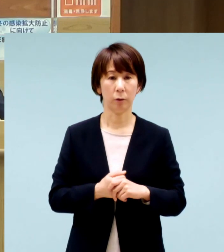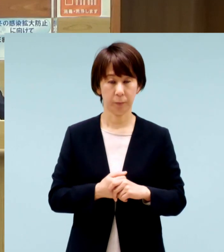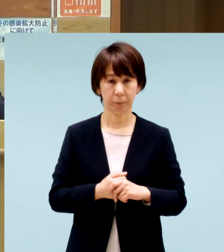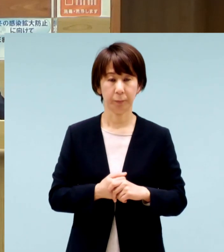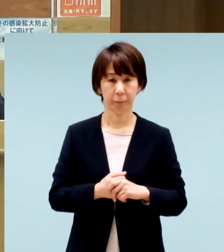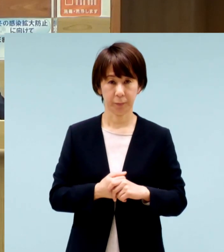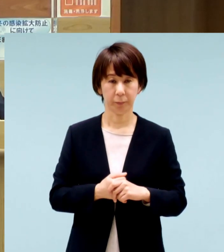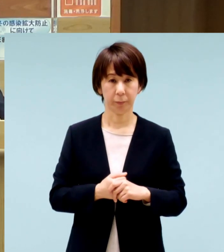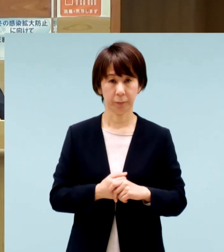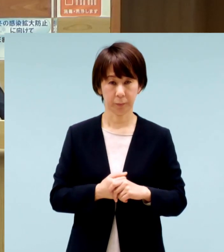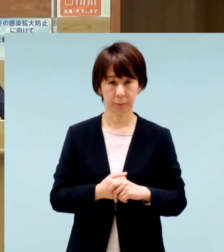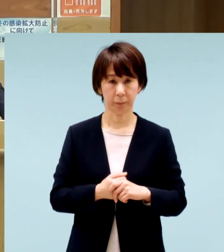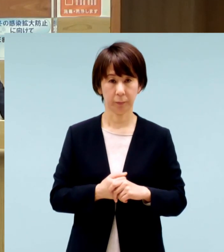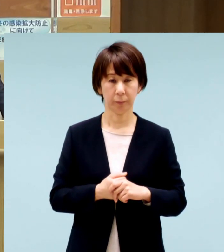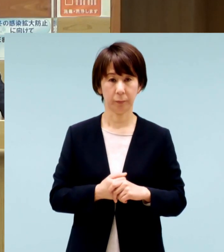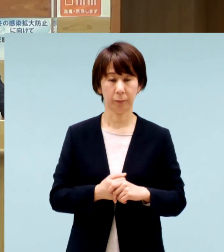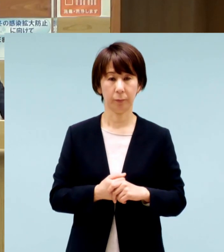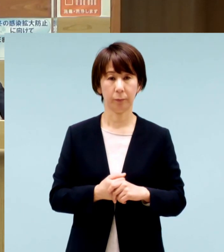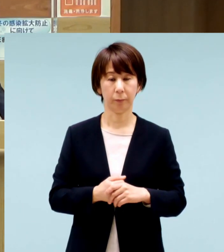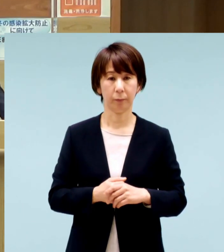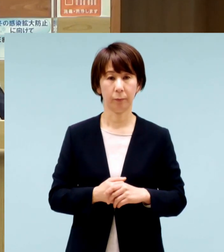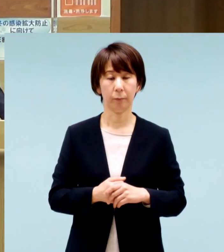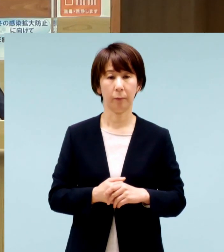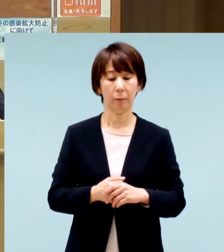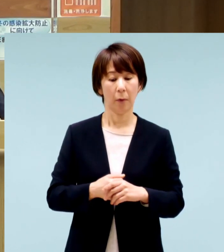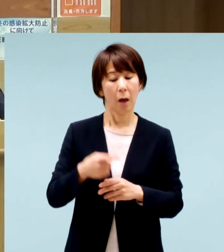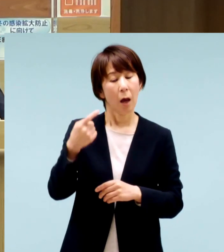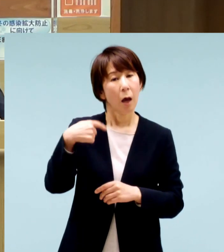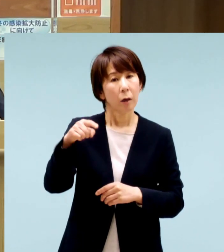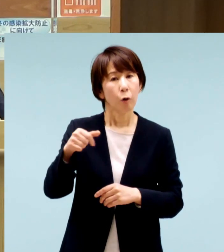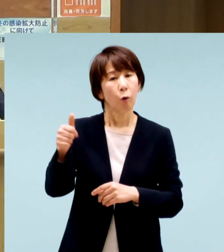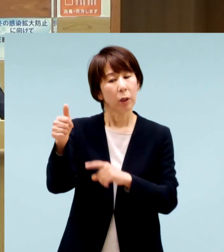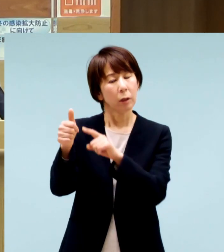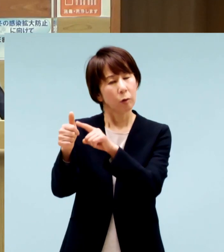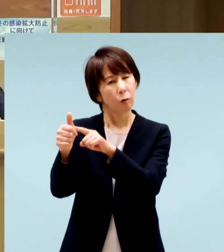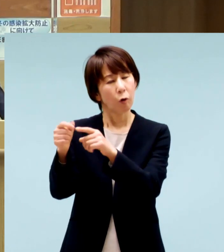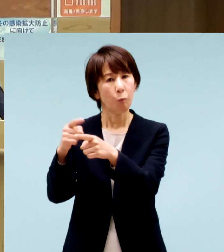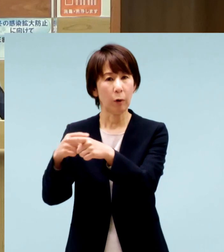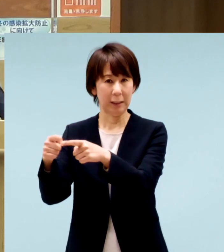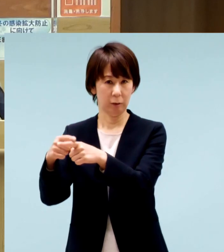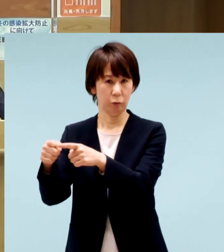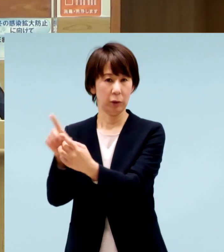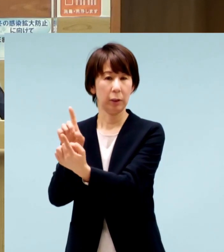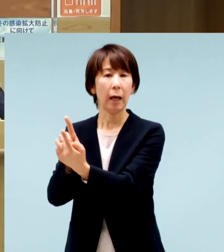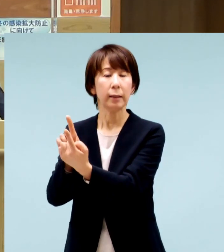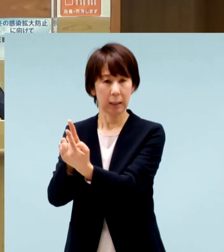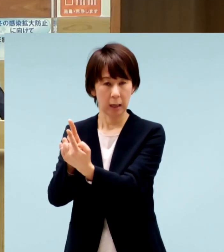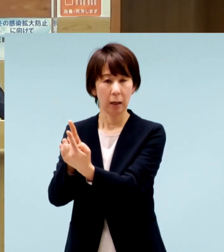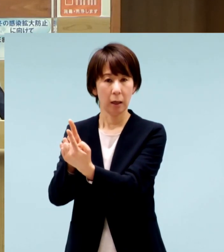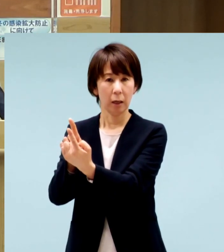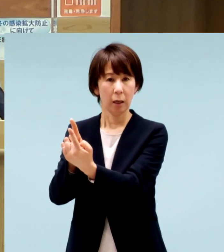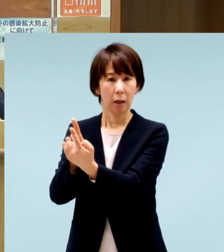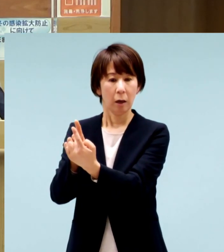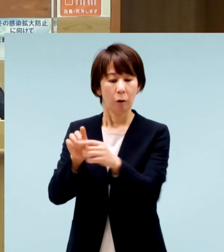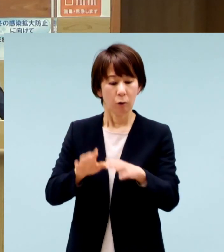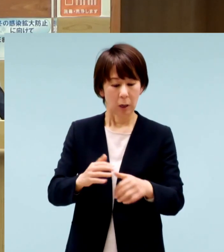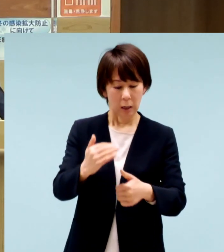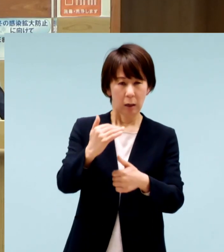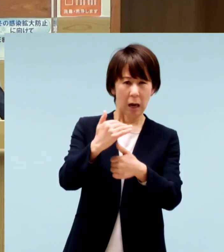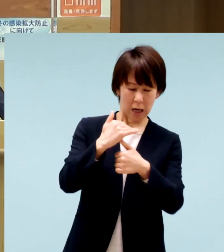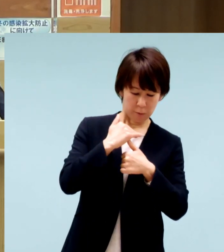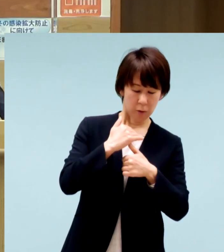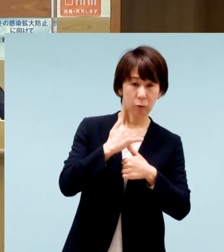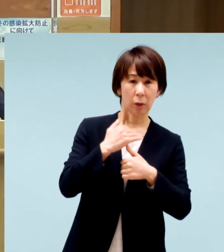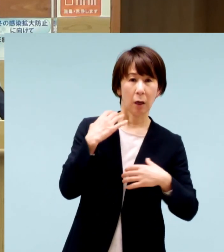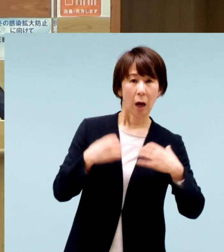まあ、一部教員についてですね、このハラスメントを受けた学生の皆様の心情に配慮させてい